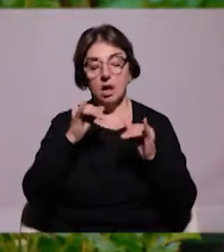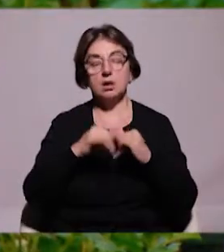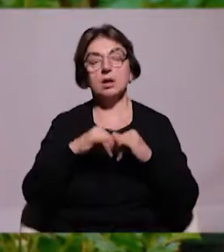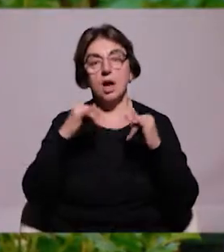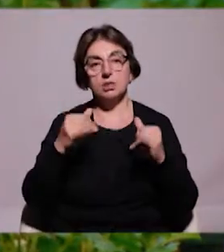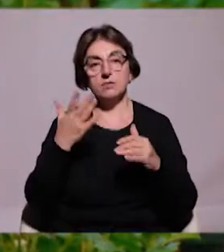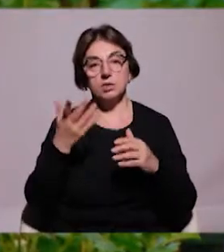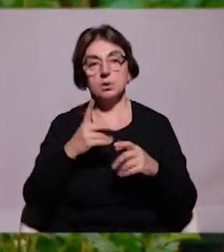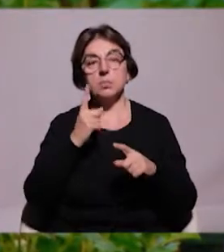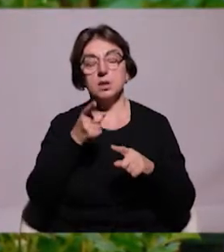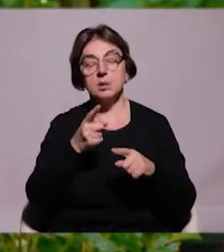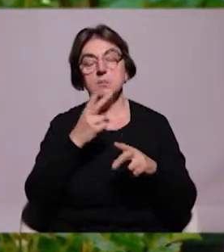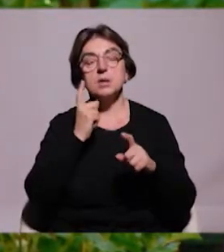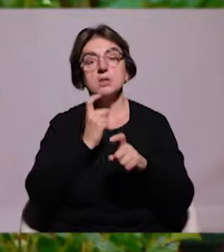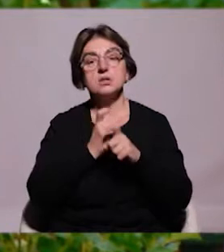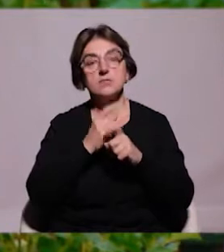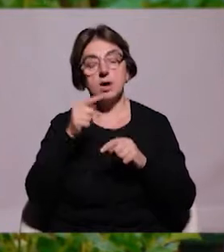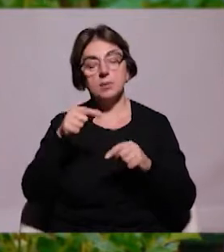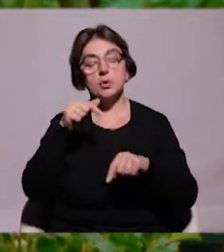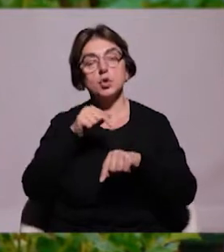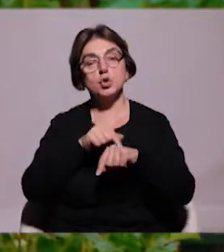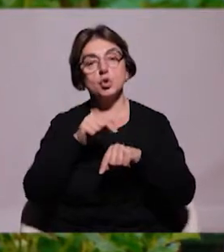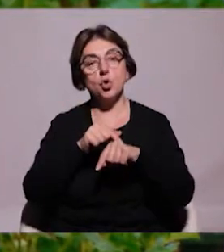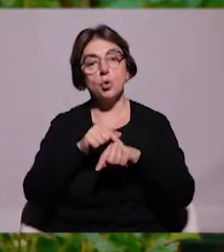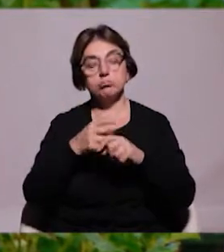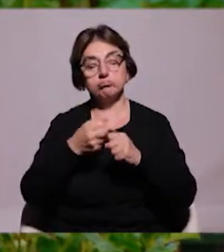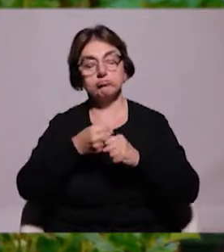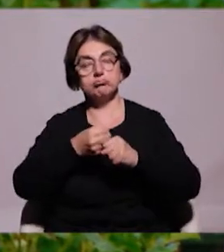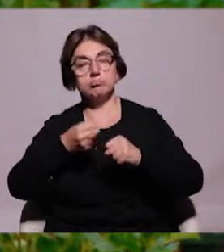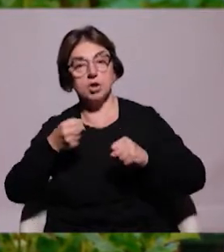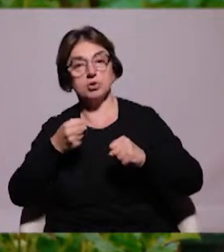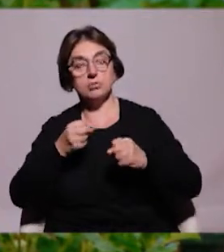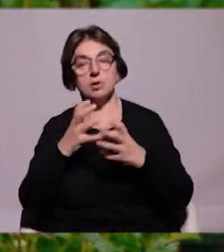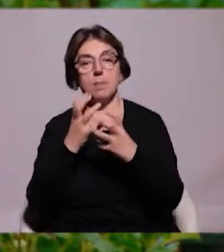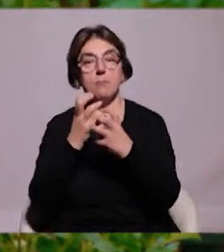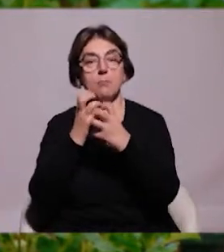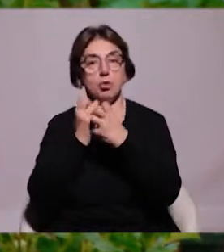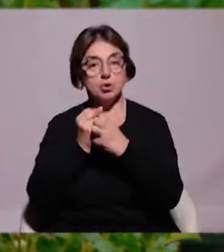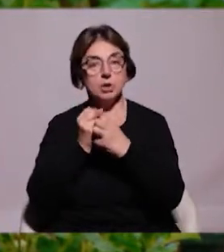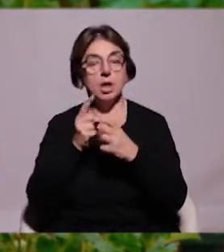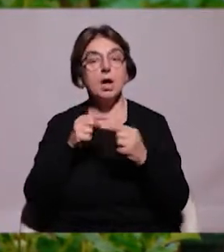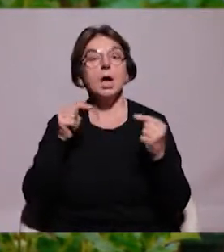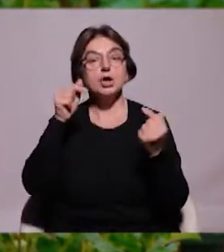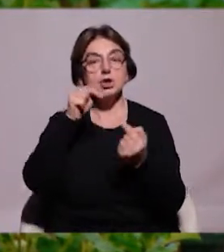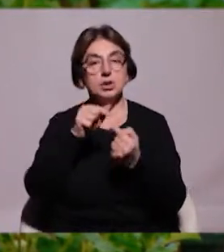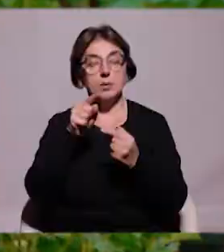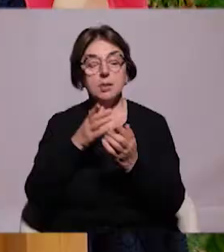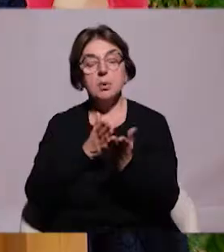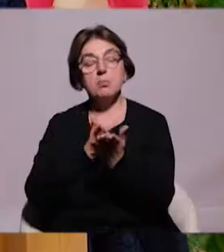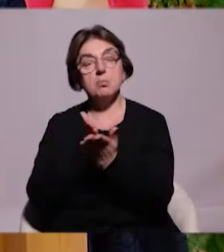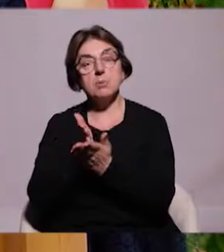ვითარდება, ძვალი იმ მხარეს გრძნობს დაჭიმვასა და მოჭერას. შესაბამისად, ძვალი იმ